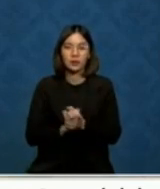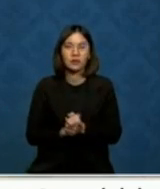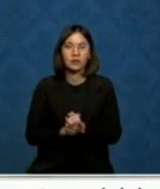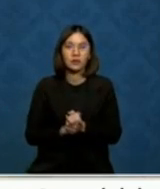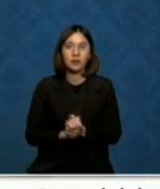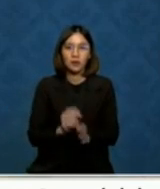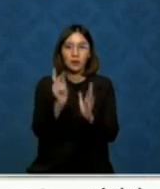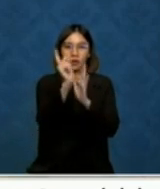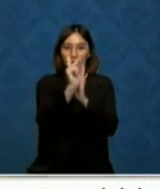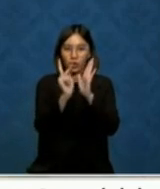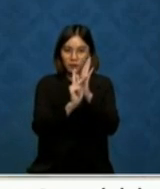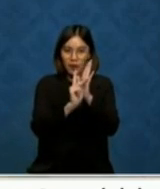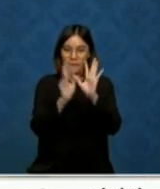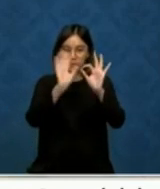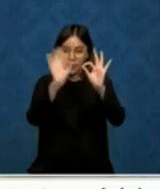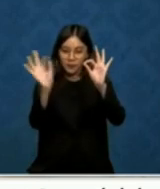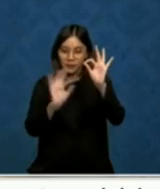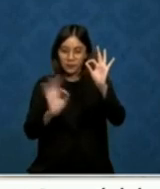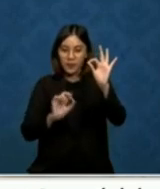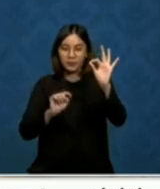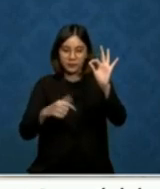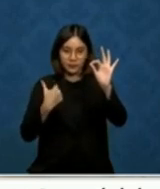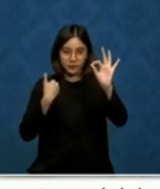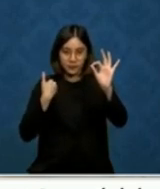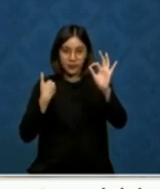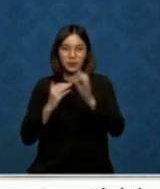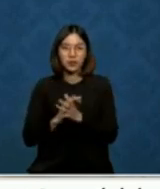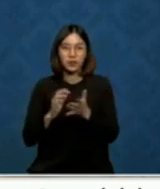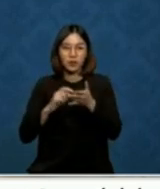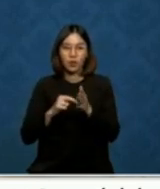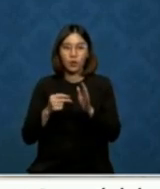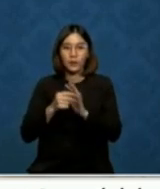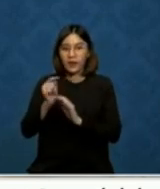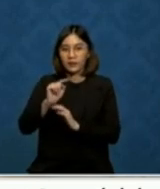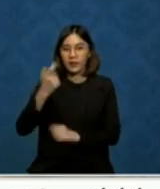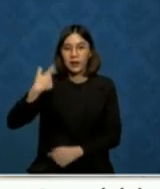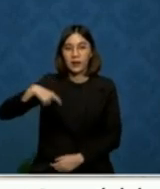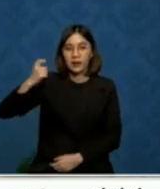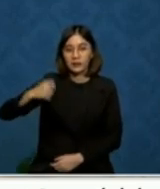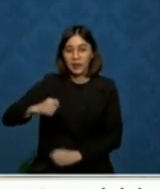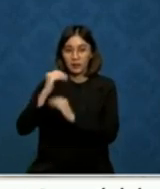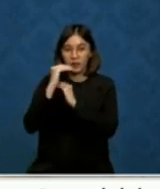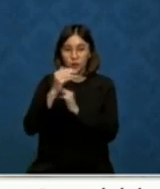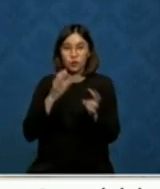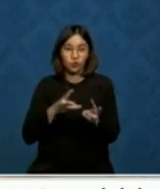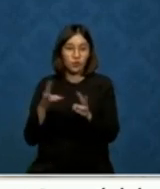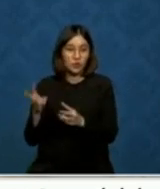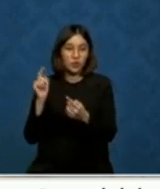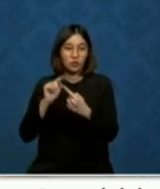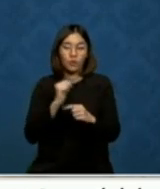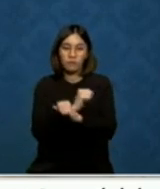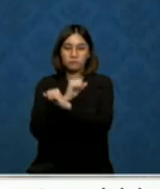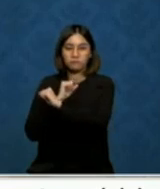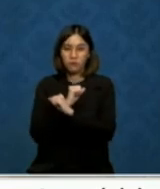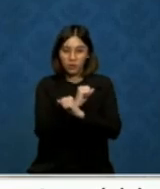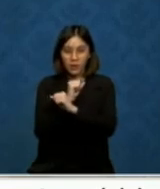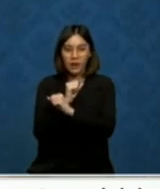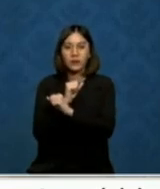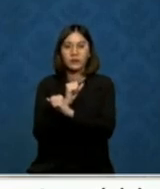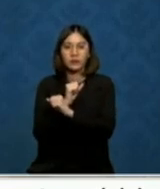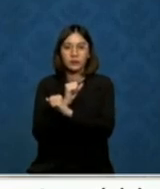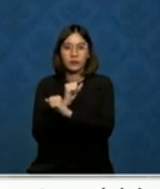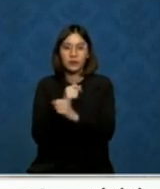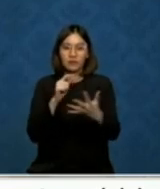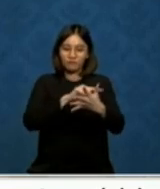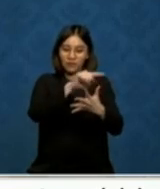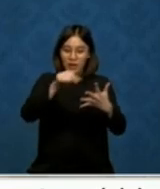ที่กฎหมายระบุไว้เท่านั้นหมายความว่าศาลจะกำหนดวิธีการเพื่อความปลอดภัยนอกเหนือไปจาก